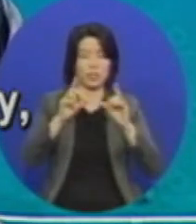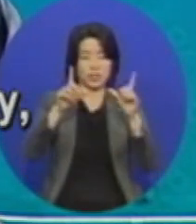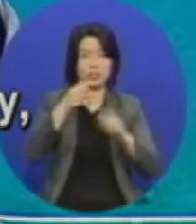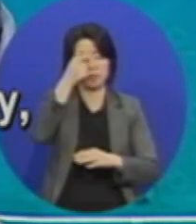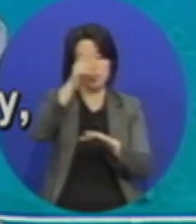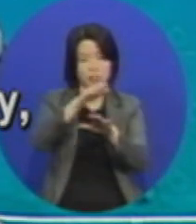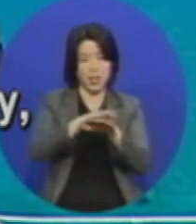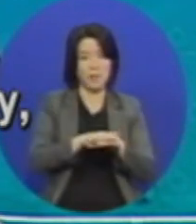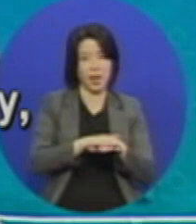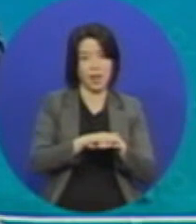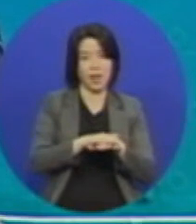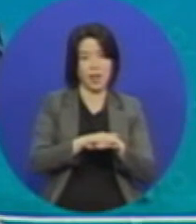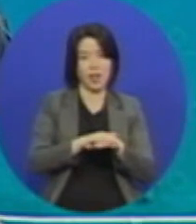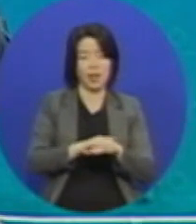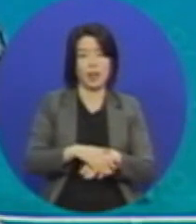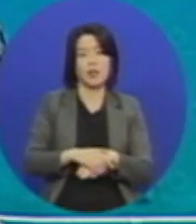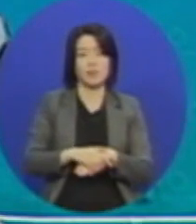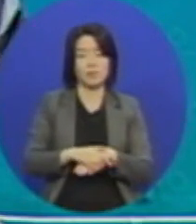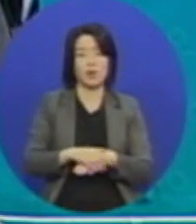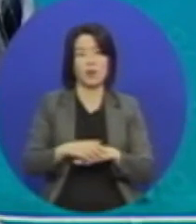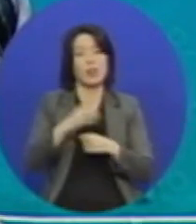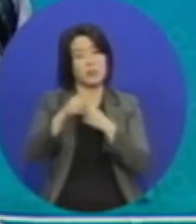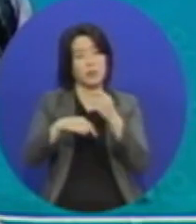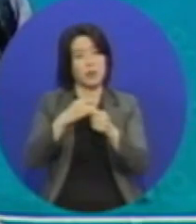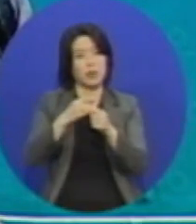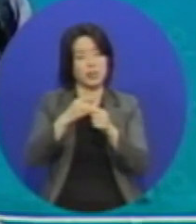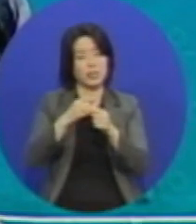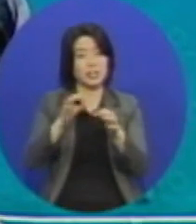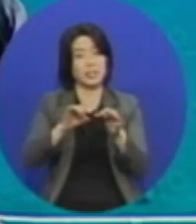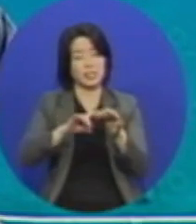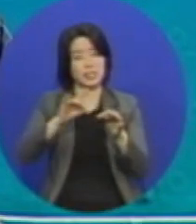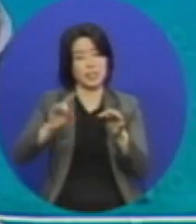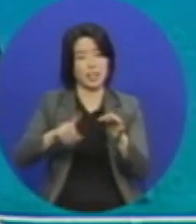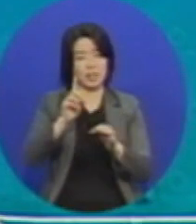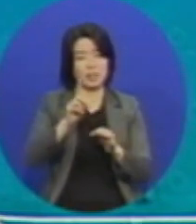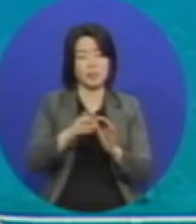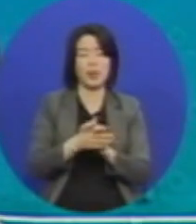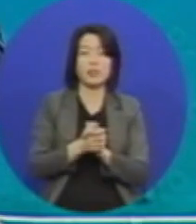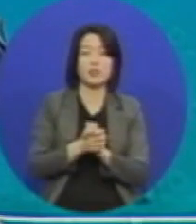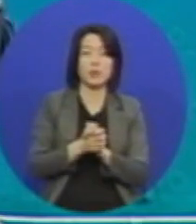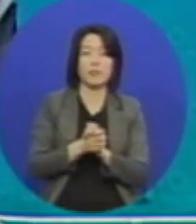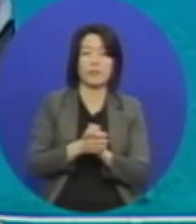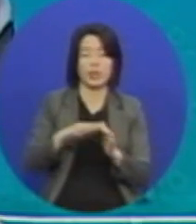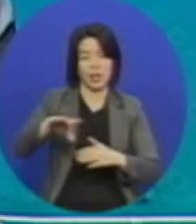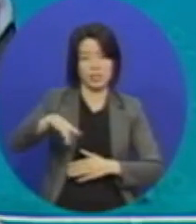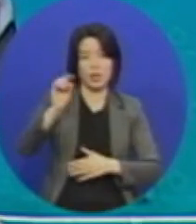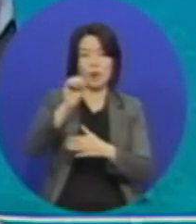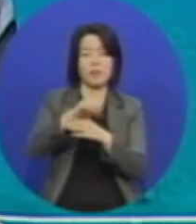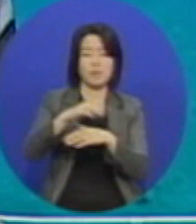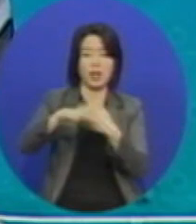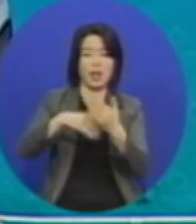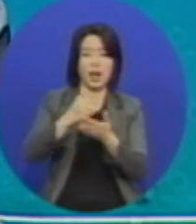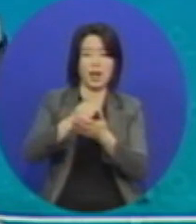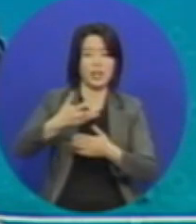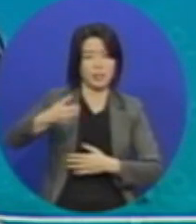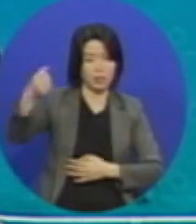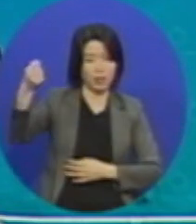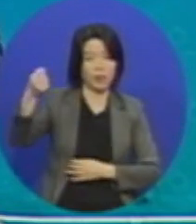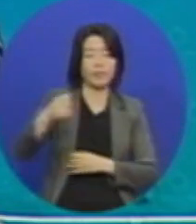나요 수입의 열에 하나는 12일 적 첫 열매는 하나님의 같